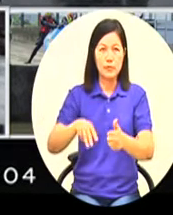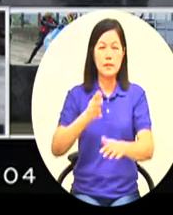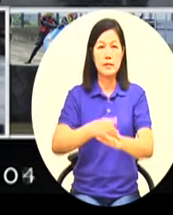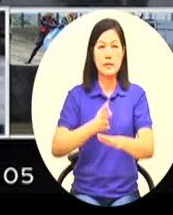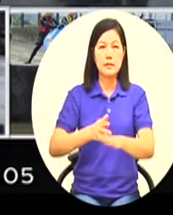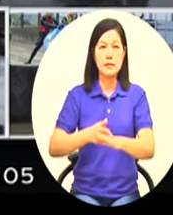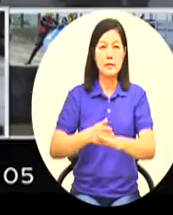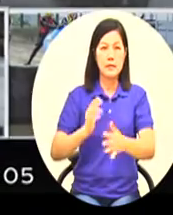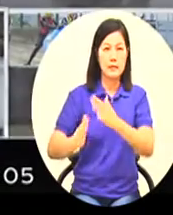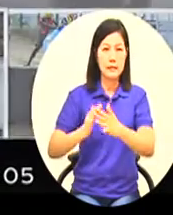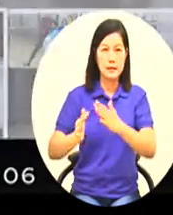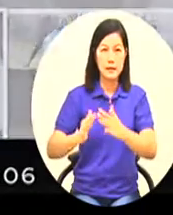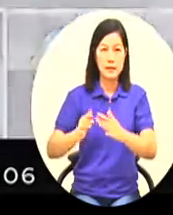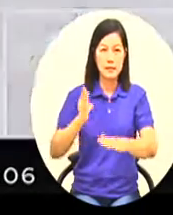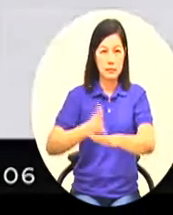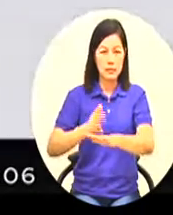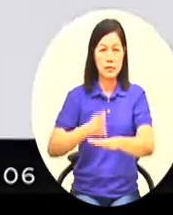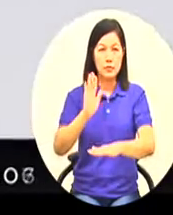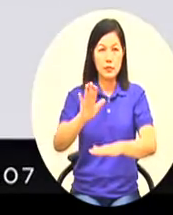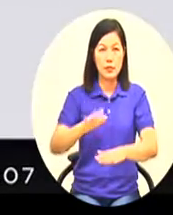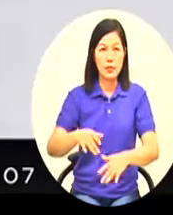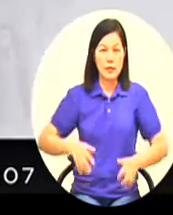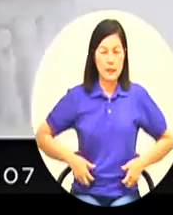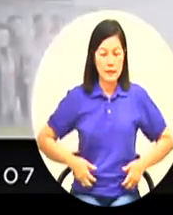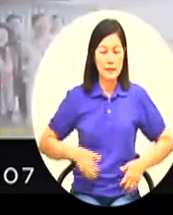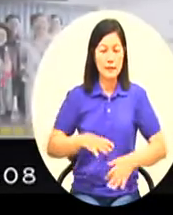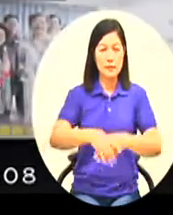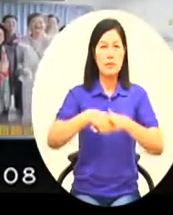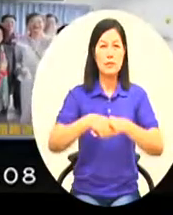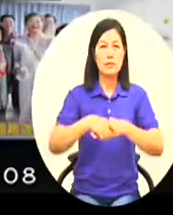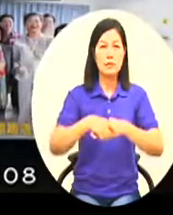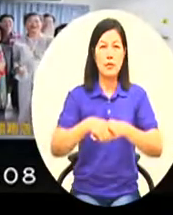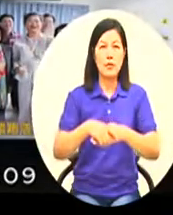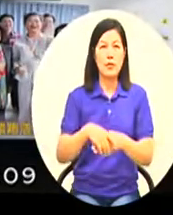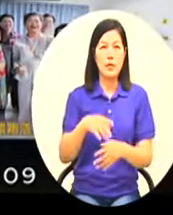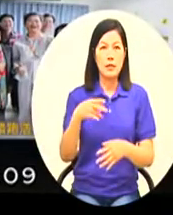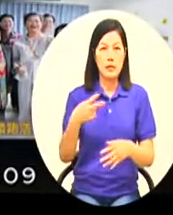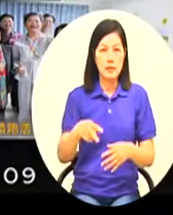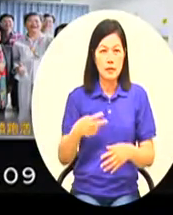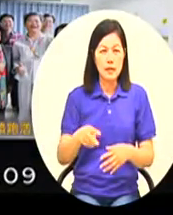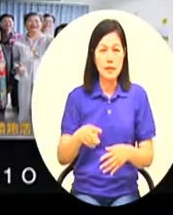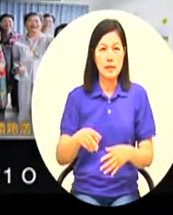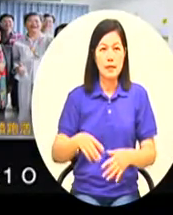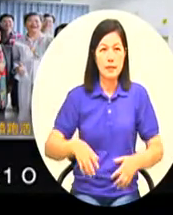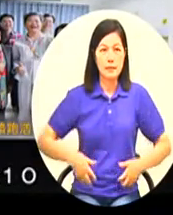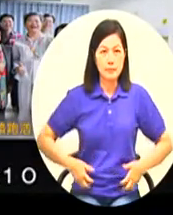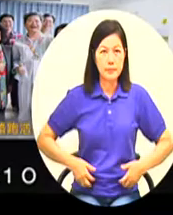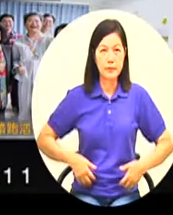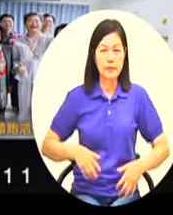术。在执行紧急救护勤务方面，本期受理紧急救护